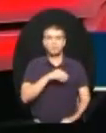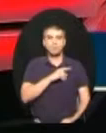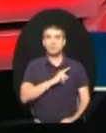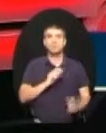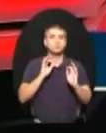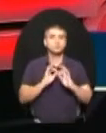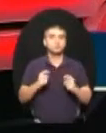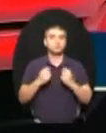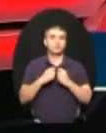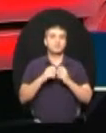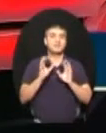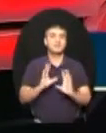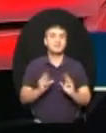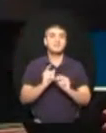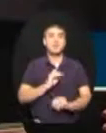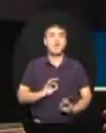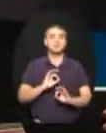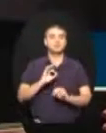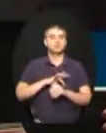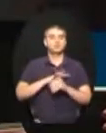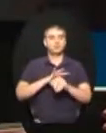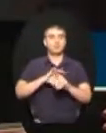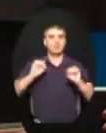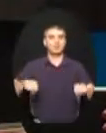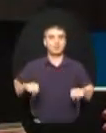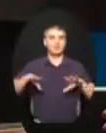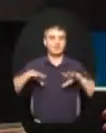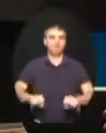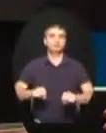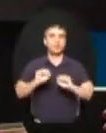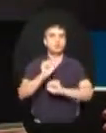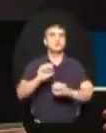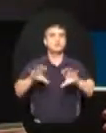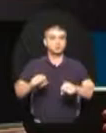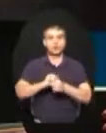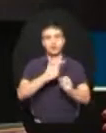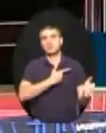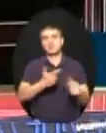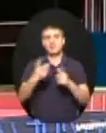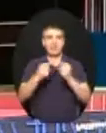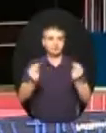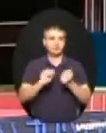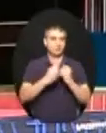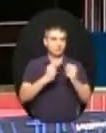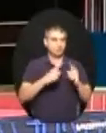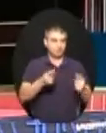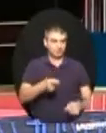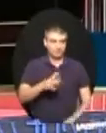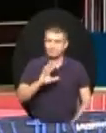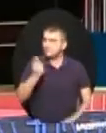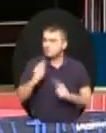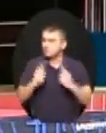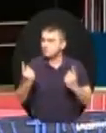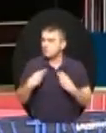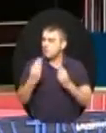מוכנים לשום שותפות עם אף אחד שמנהל את הכיבוש, או שתומך בכיבוש, או בטבח בעזה, או בכל דבר כזה. אבל וזה מעורר... במה זה